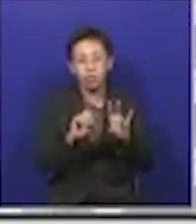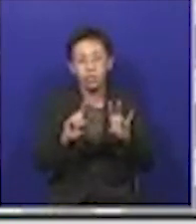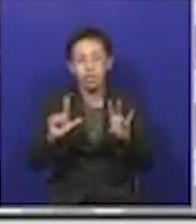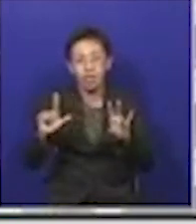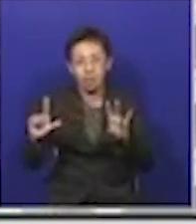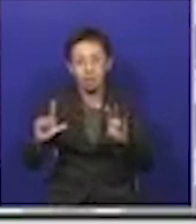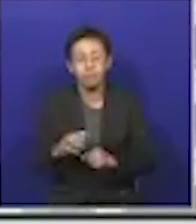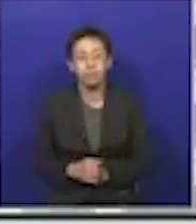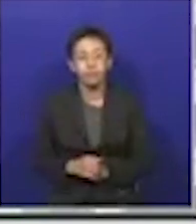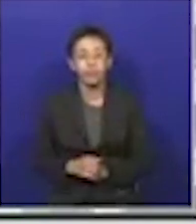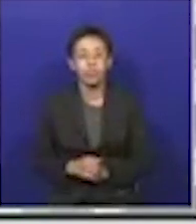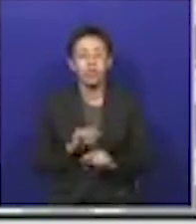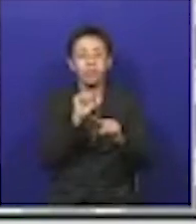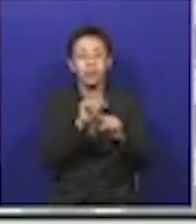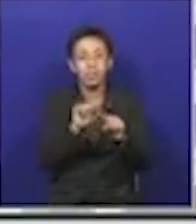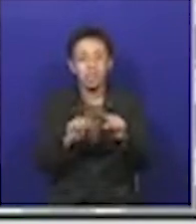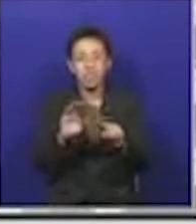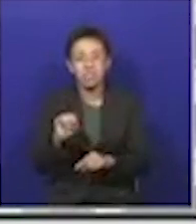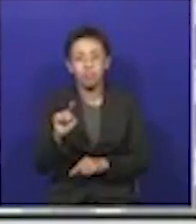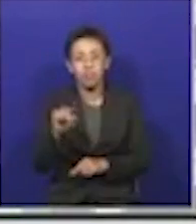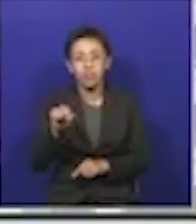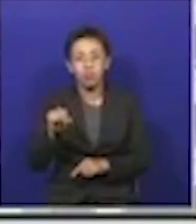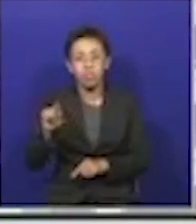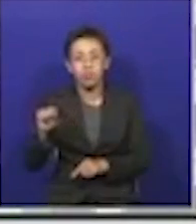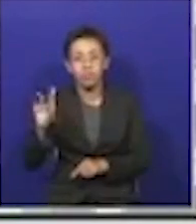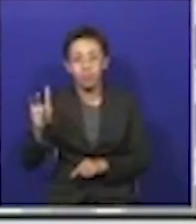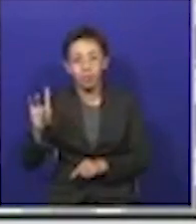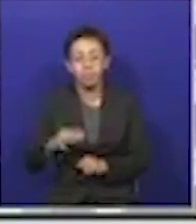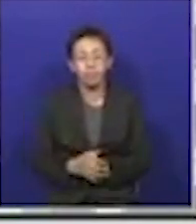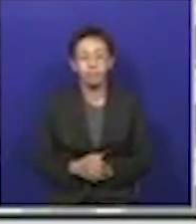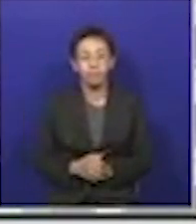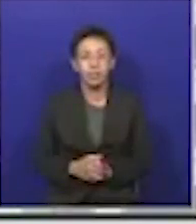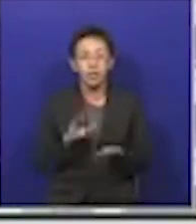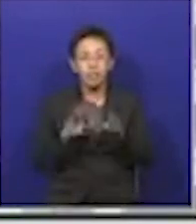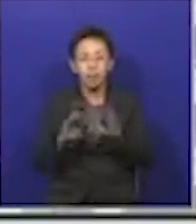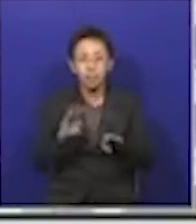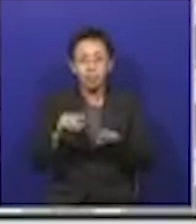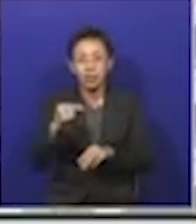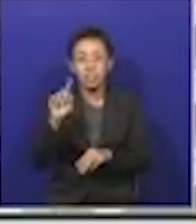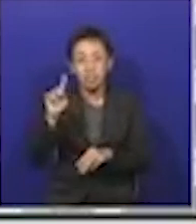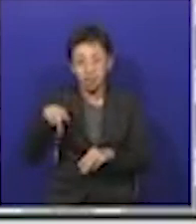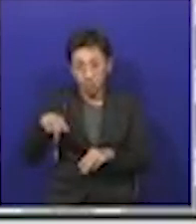ฮะคิดเป็น 41.28% ฮะเมื่อเทียบกับ GDP